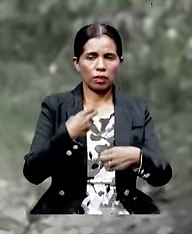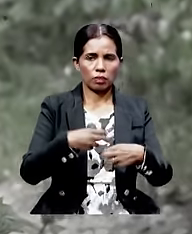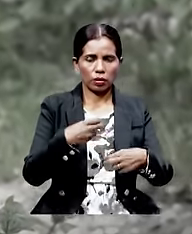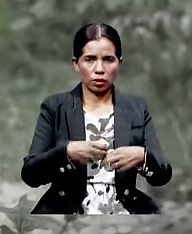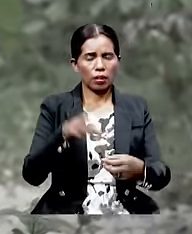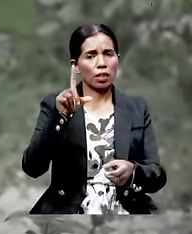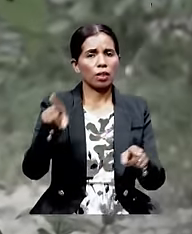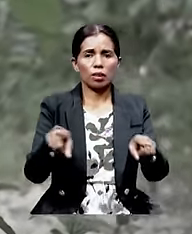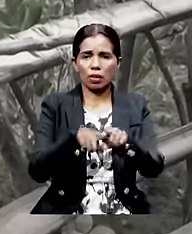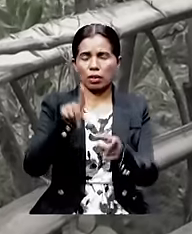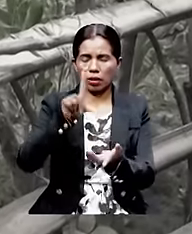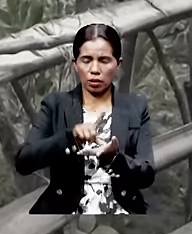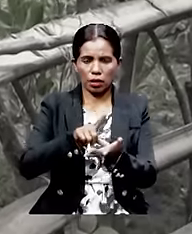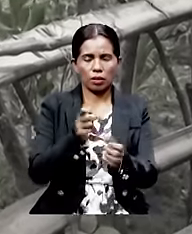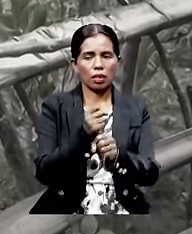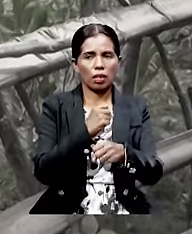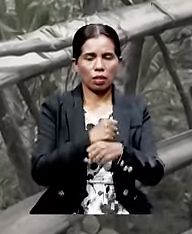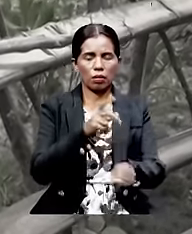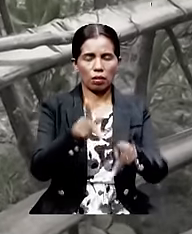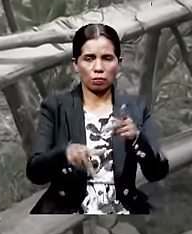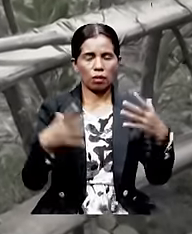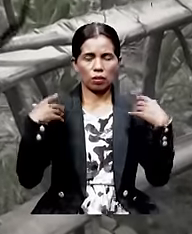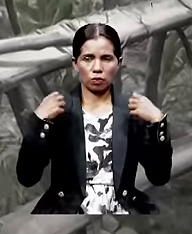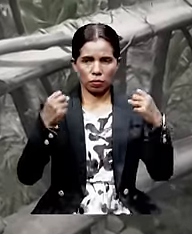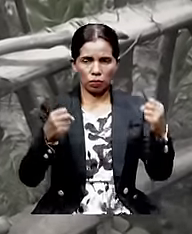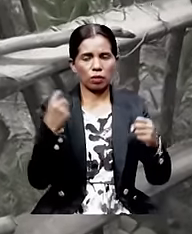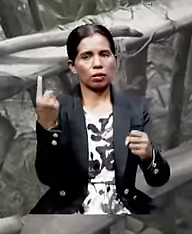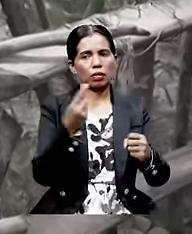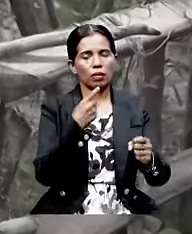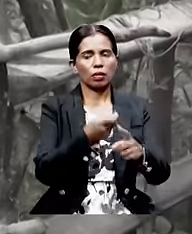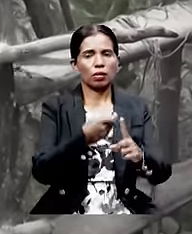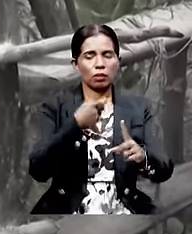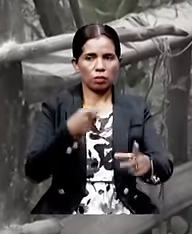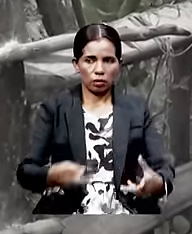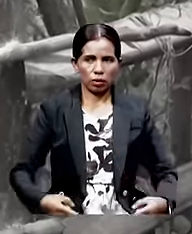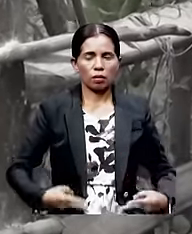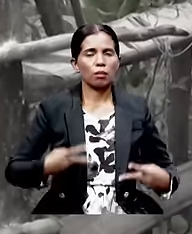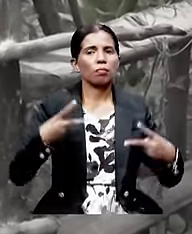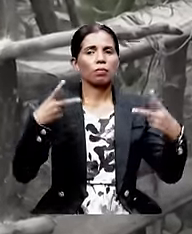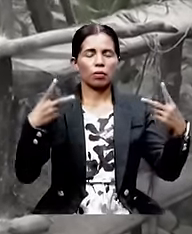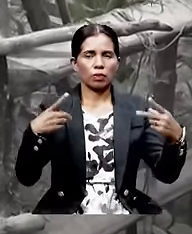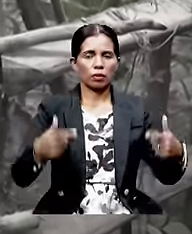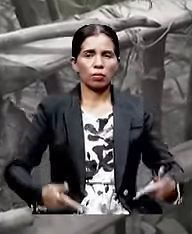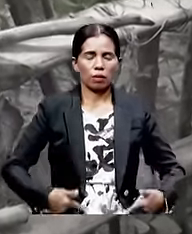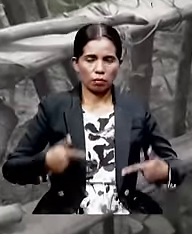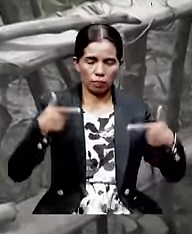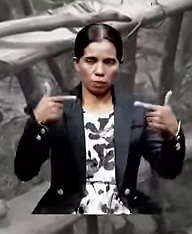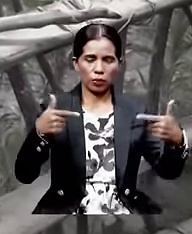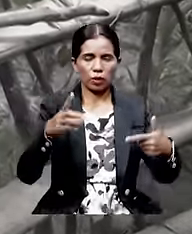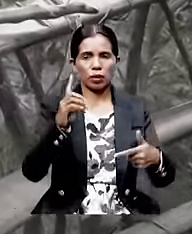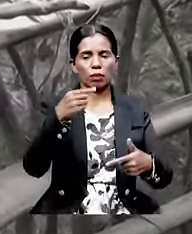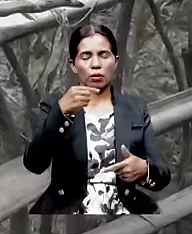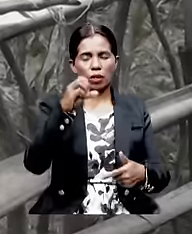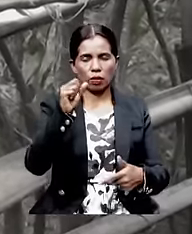ida, atu forma ema atu sai forti litan, li husi jornada Moris di Domingos de Jesus, nebe ho